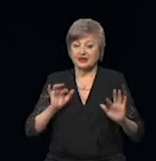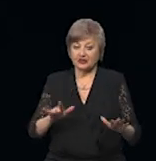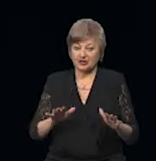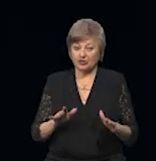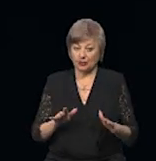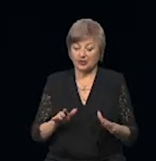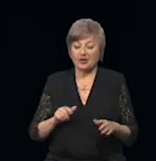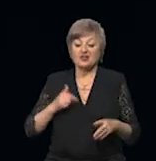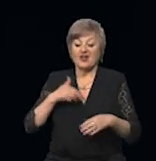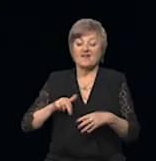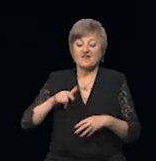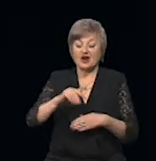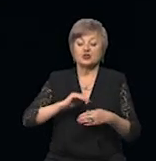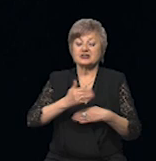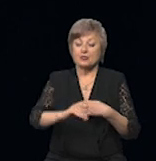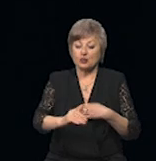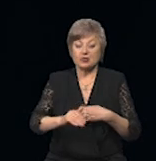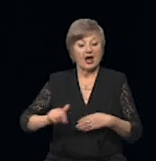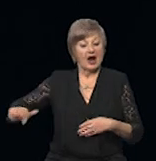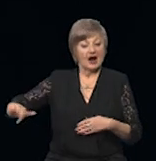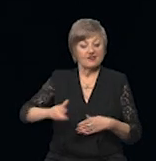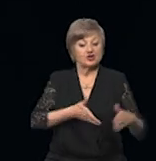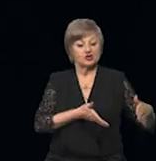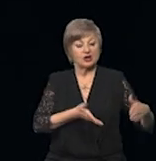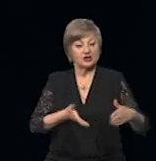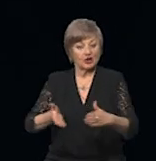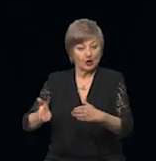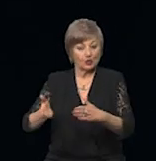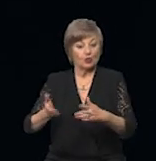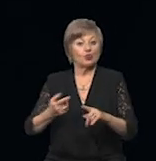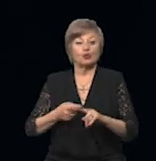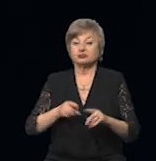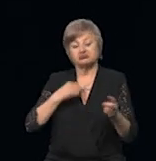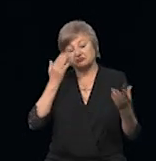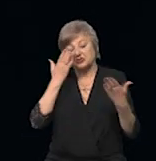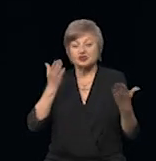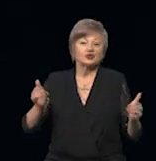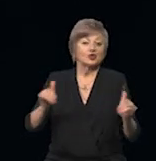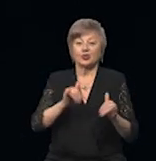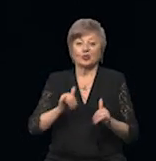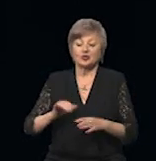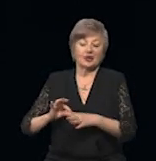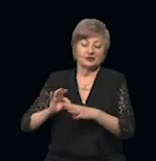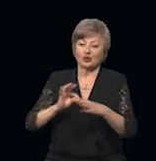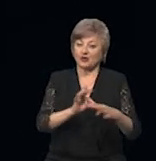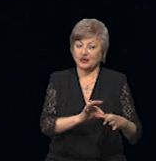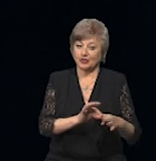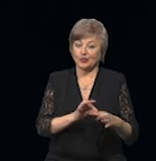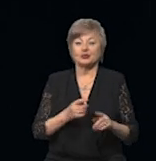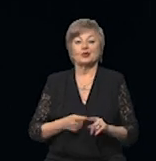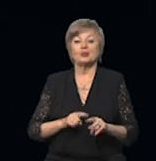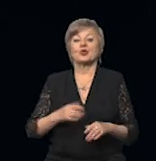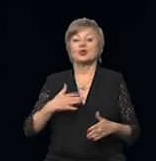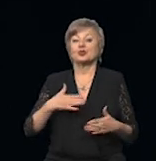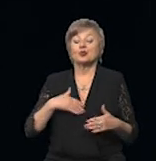поріг. Варто вийти на дорогу, і якщо даси волю ногам, невідомо, куди тебе занесе. Тож, я навіть